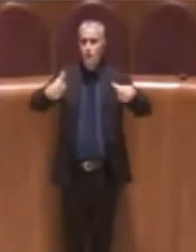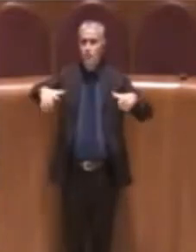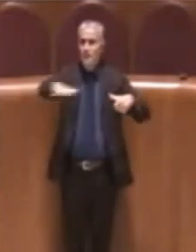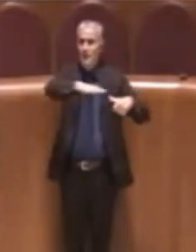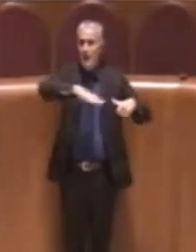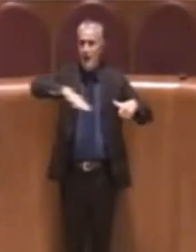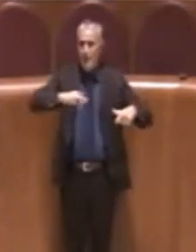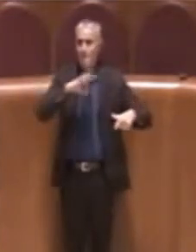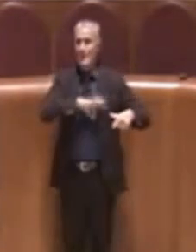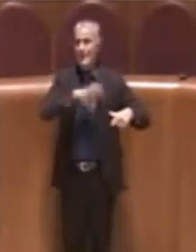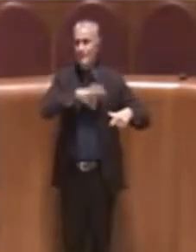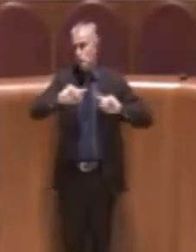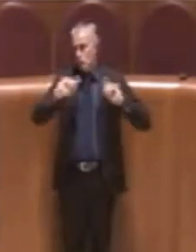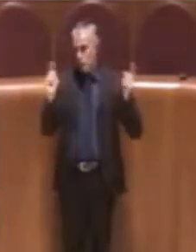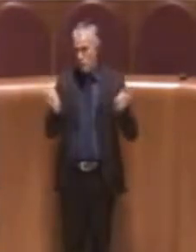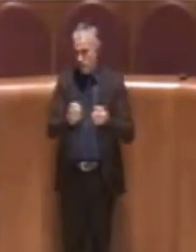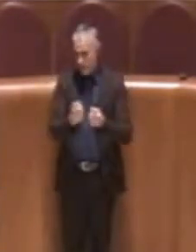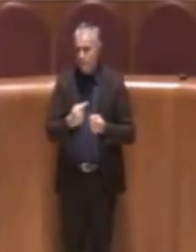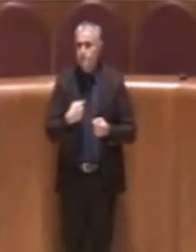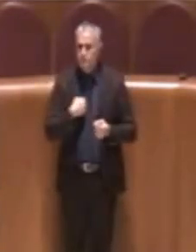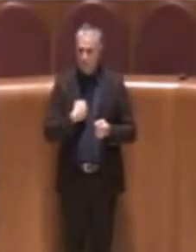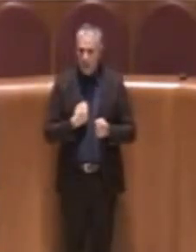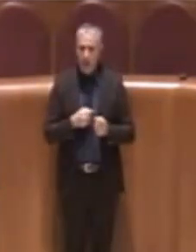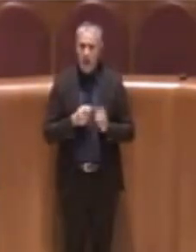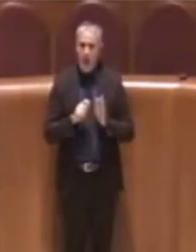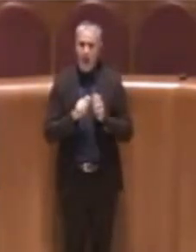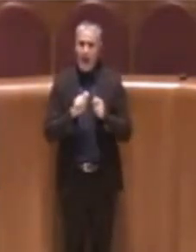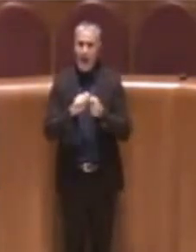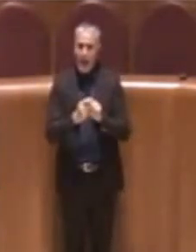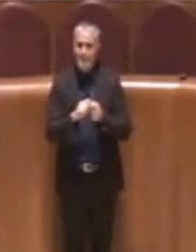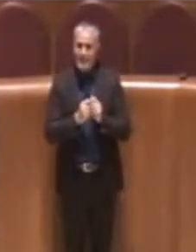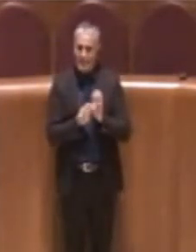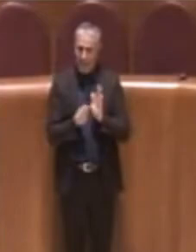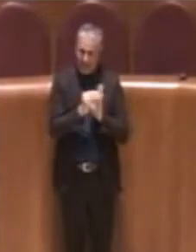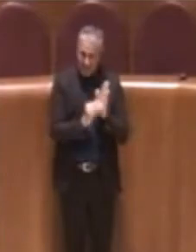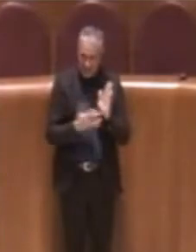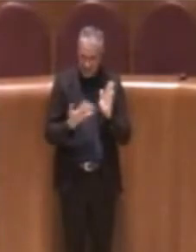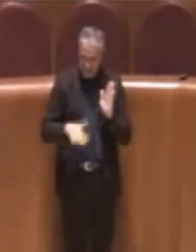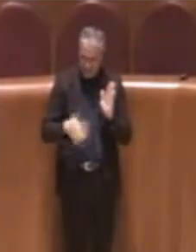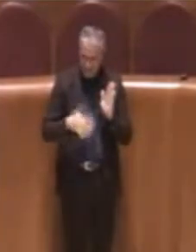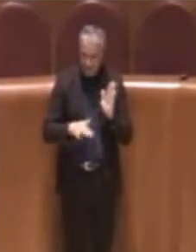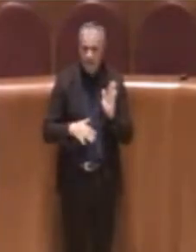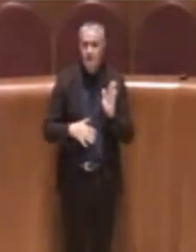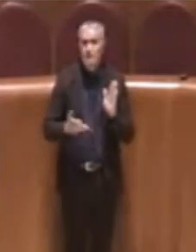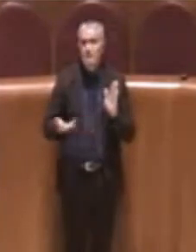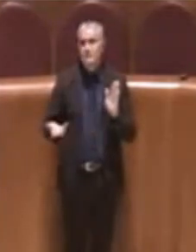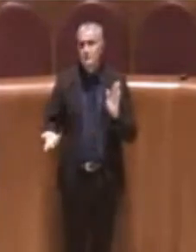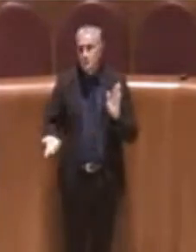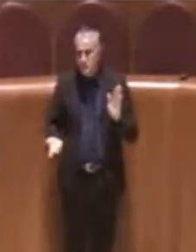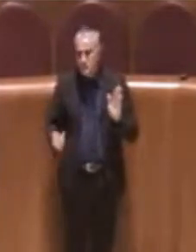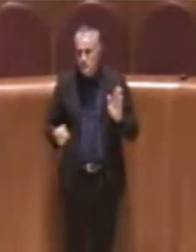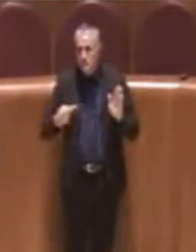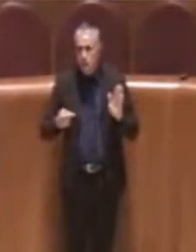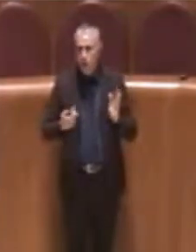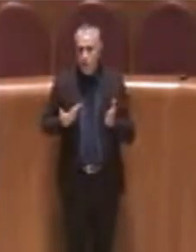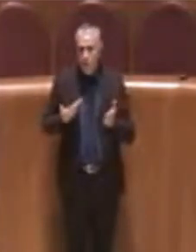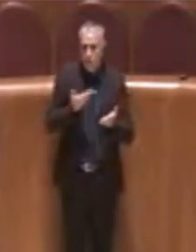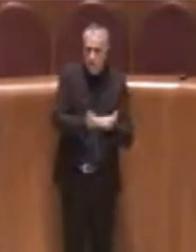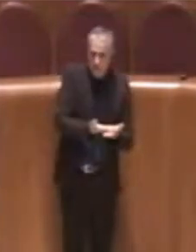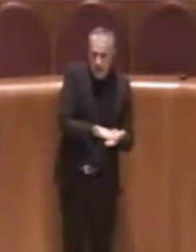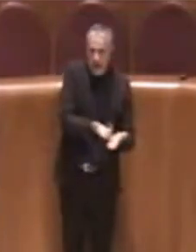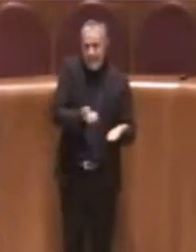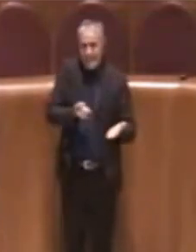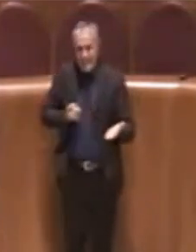cittadinanza, noi abbiamo presentato i nostri emendamenti, che in virtù di quelli ritirati ed emendati